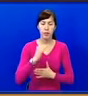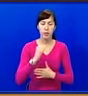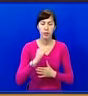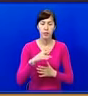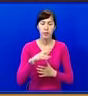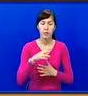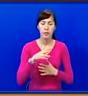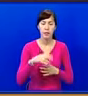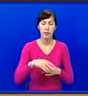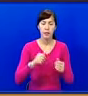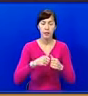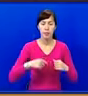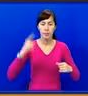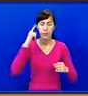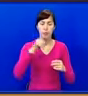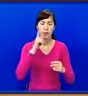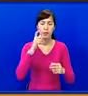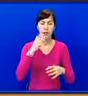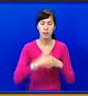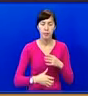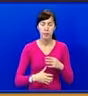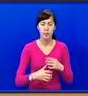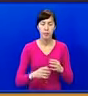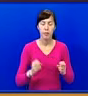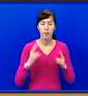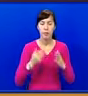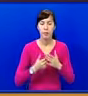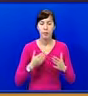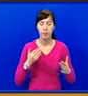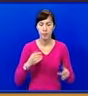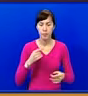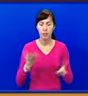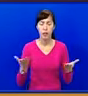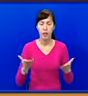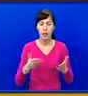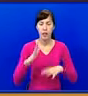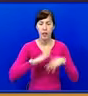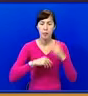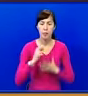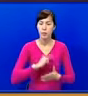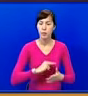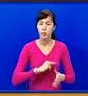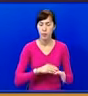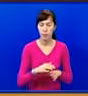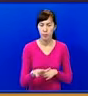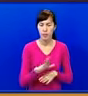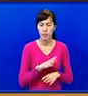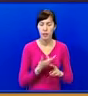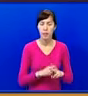пікірі бойынша жасөспірімдер арасында қылмыстың алдын алу бойынша қанша профилактикалық жұмыс атқарылды? Бұл